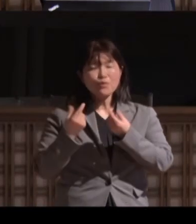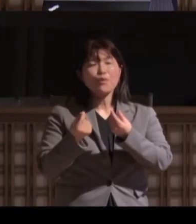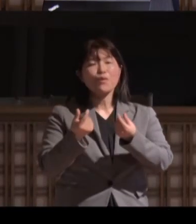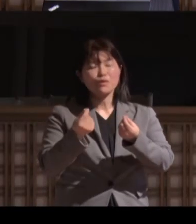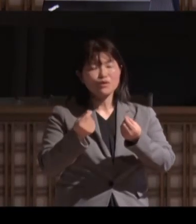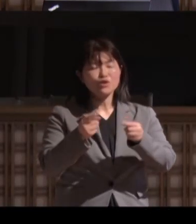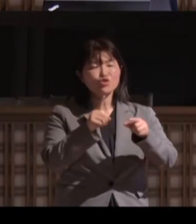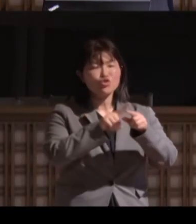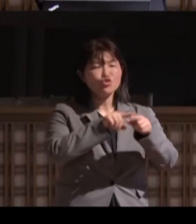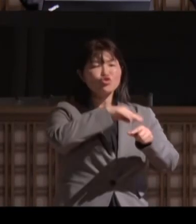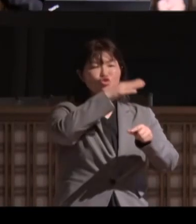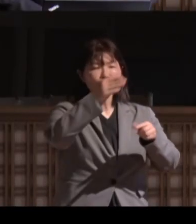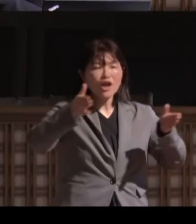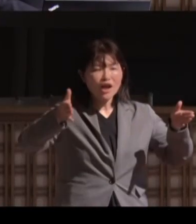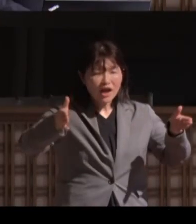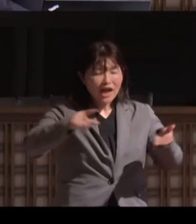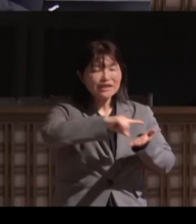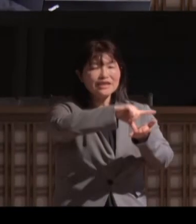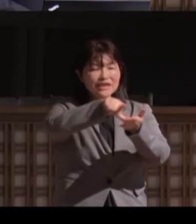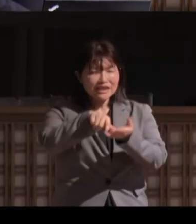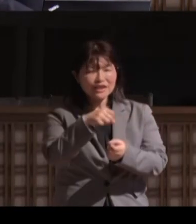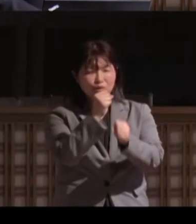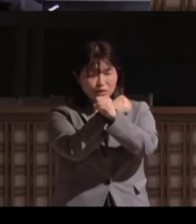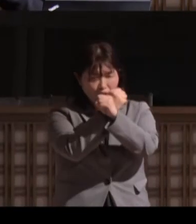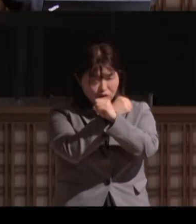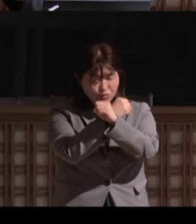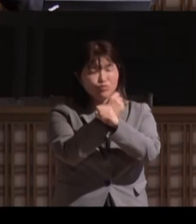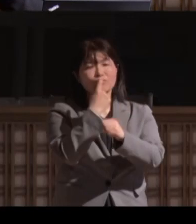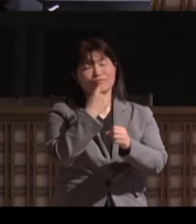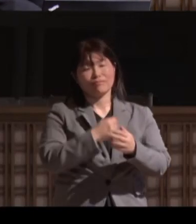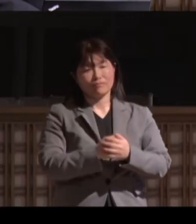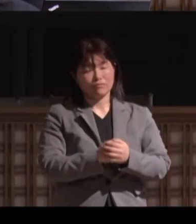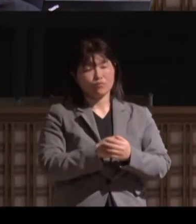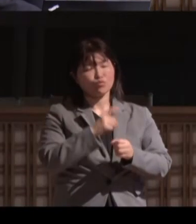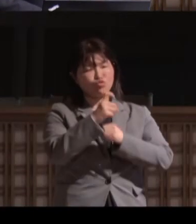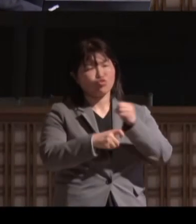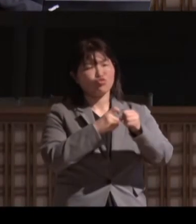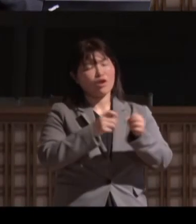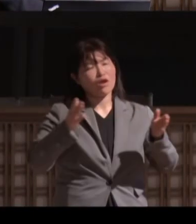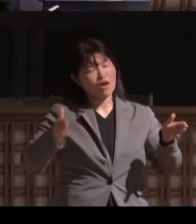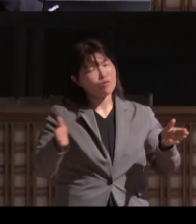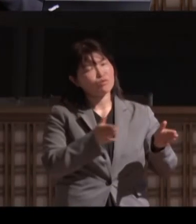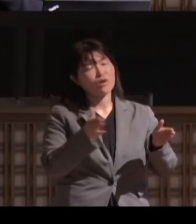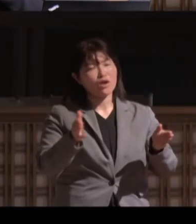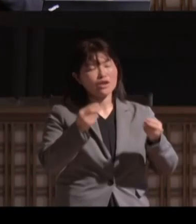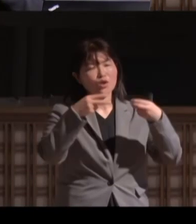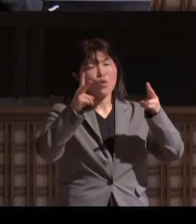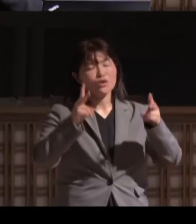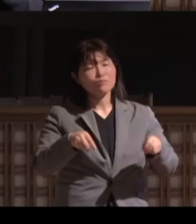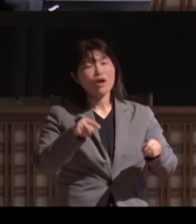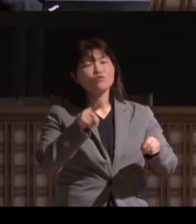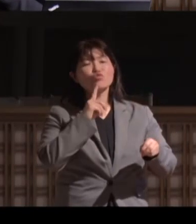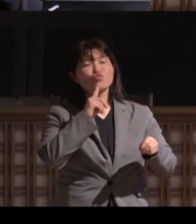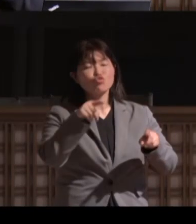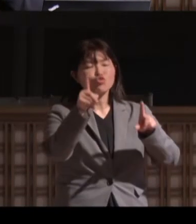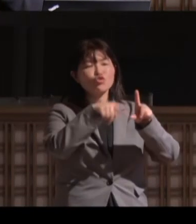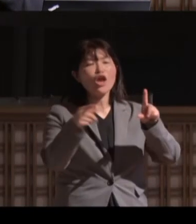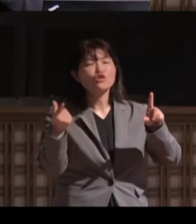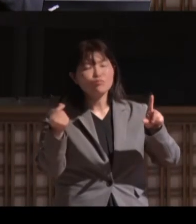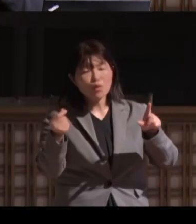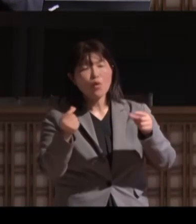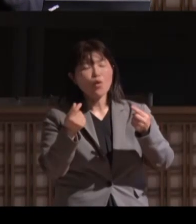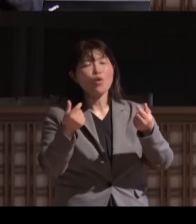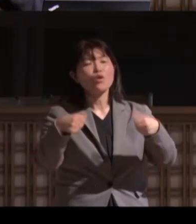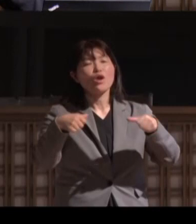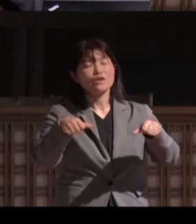中地の研究を中心としておりますがまこの10年ぐらいはえ広島でいう広島エルモに相当し